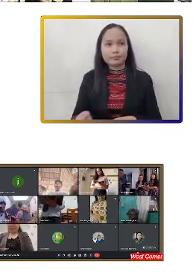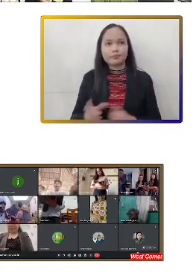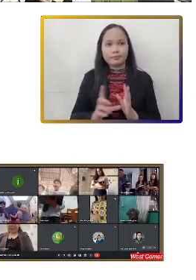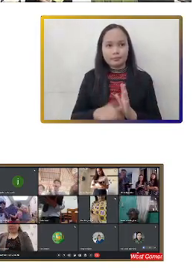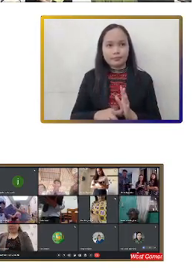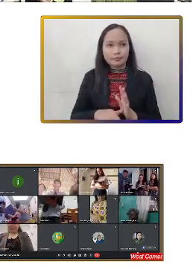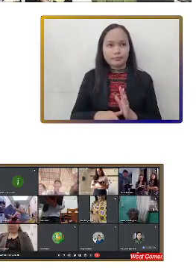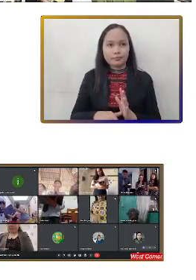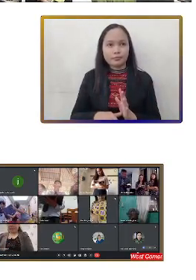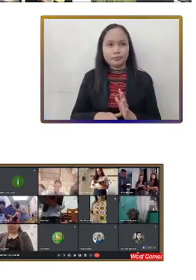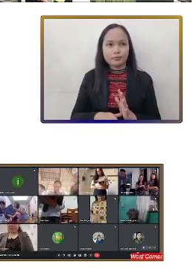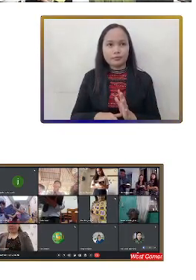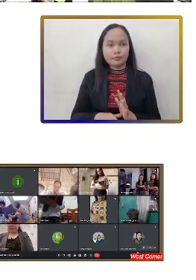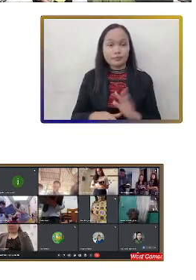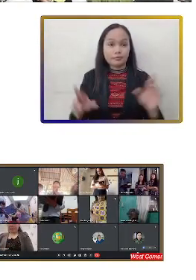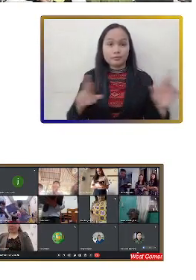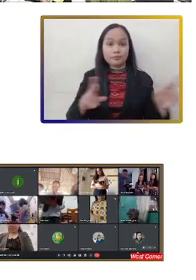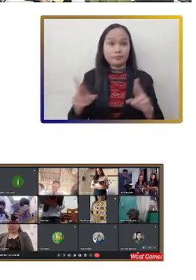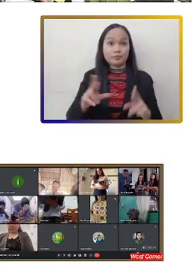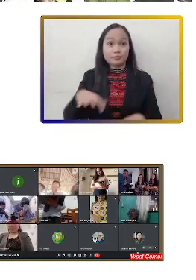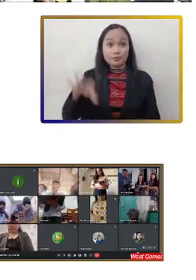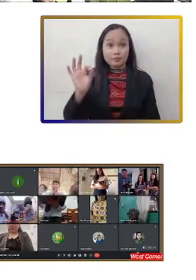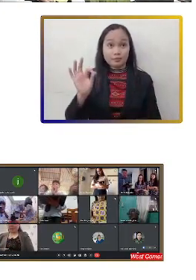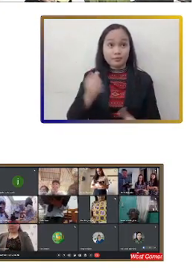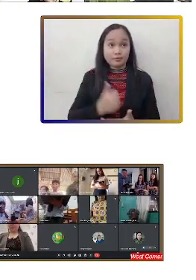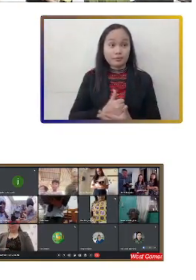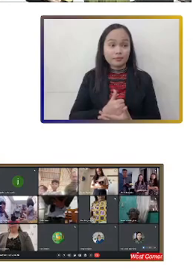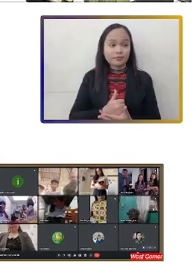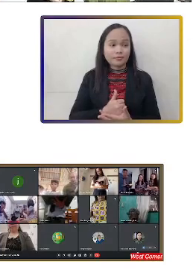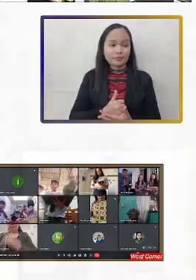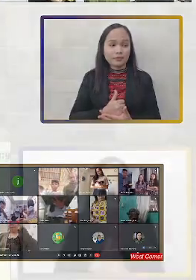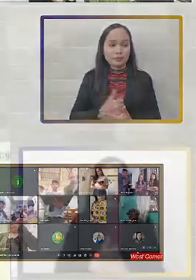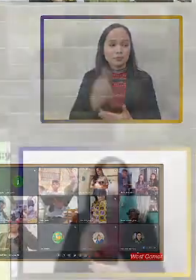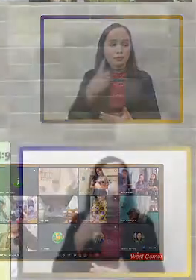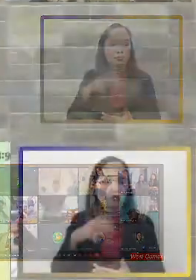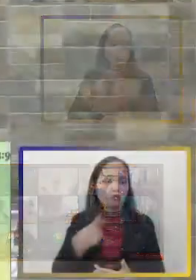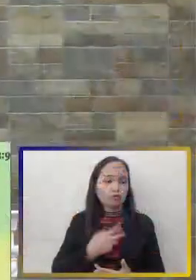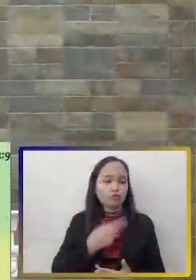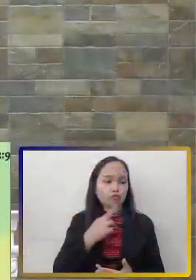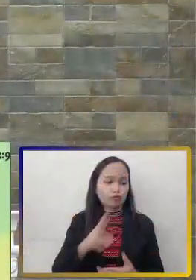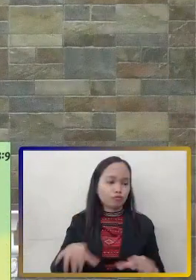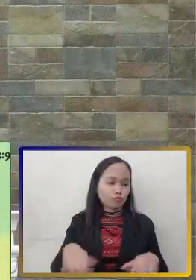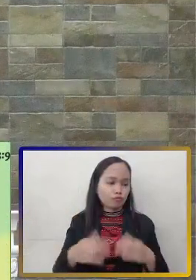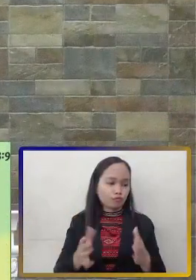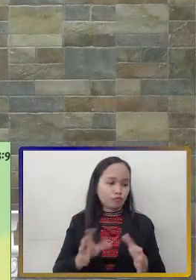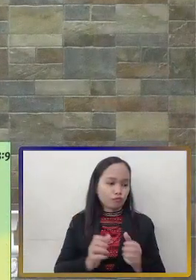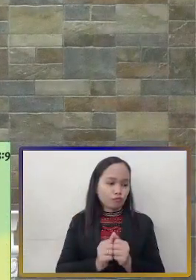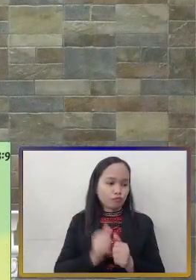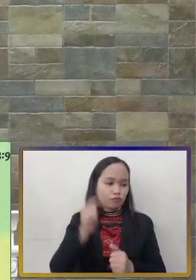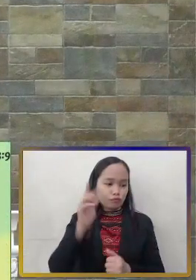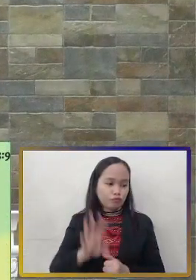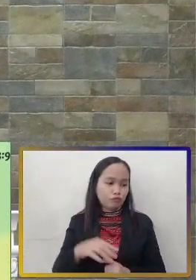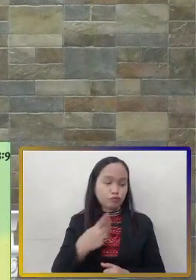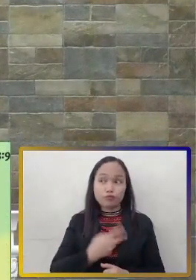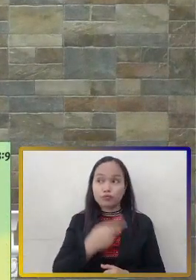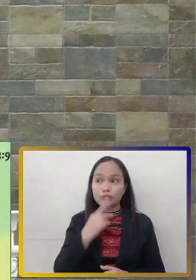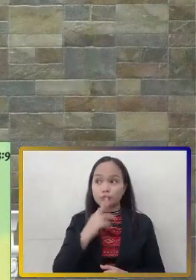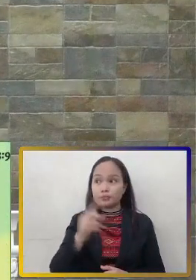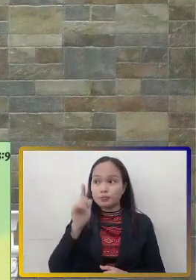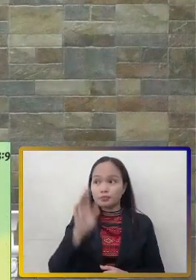po, okay? Now, are you with me now? Verse number 9, for we are laborers together with God. We are